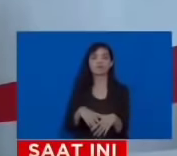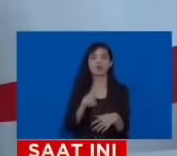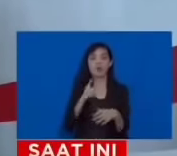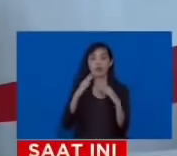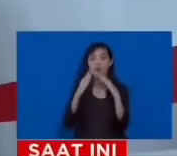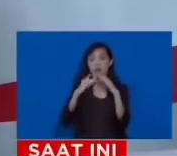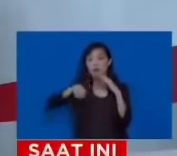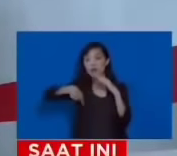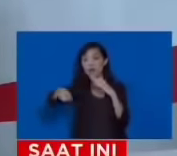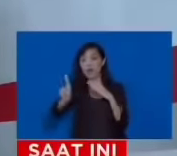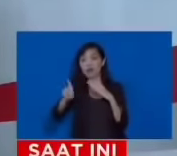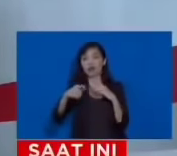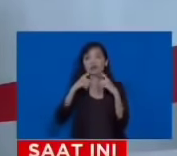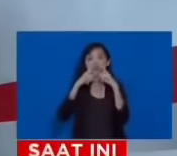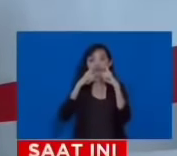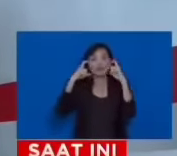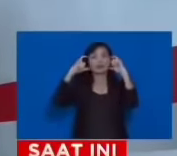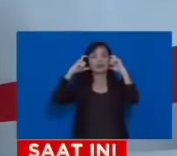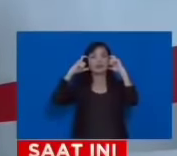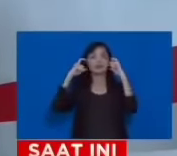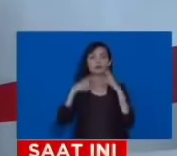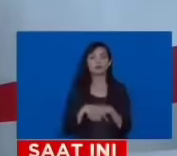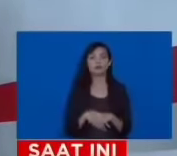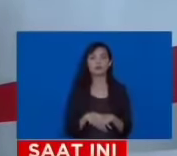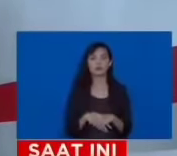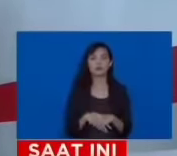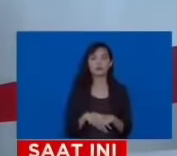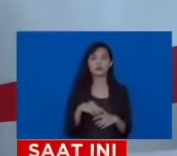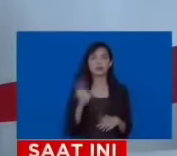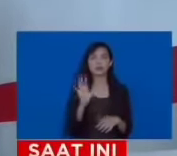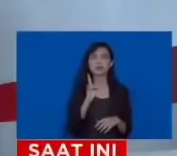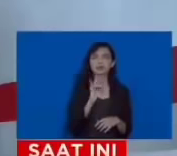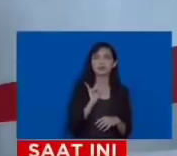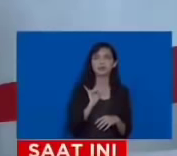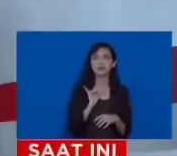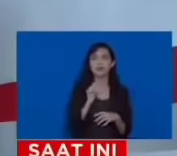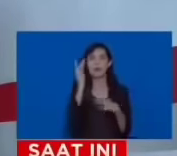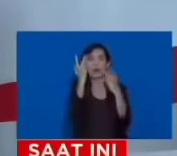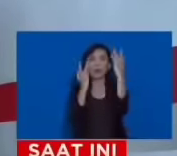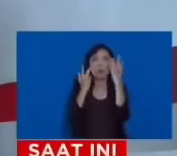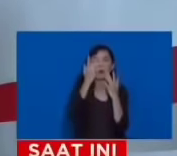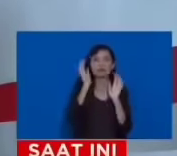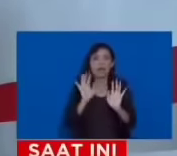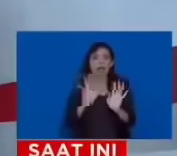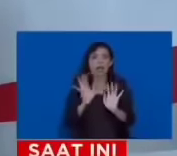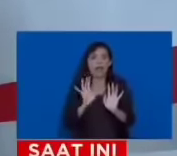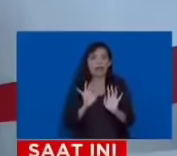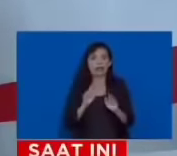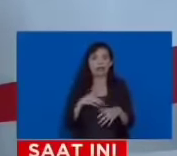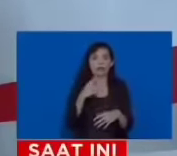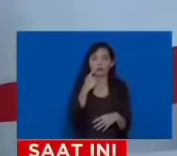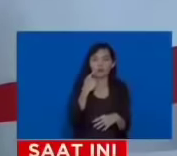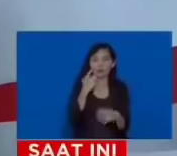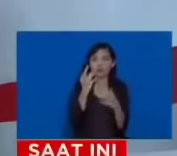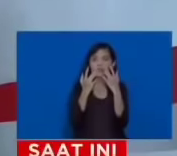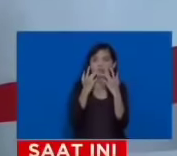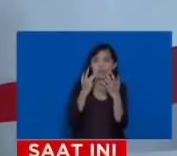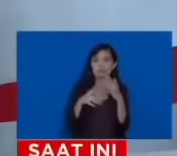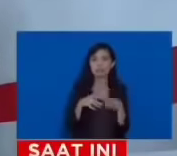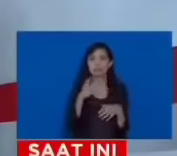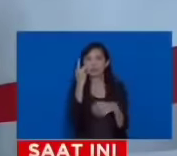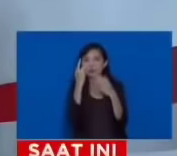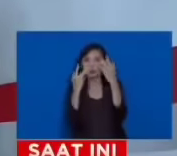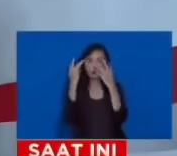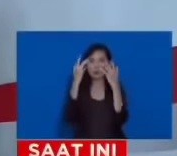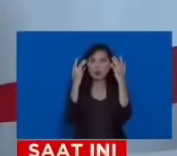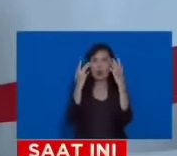rumah. Hilangkan kebiasaan untuk menyentuh wajah, menyentuh mulut, menyentuh